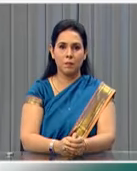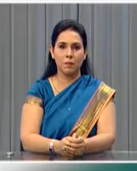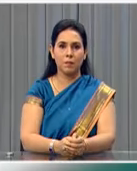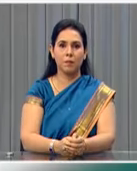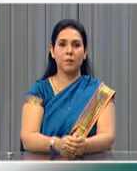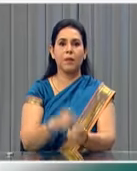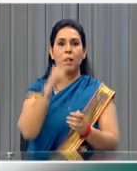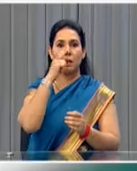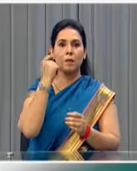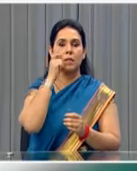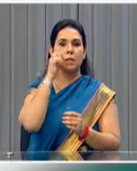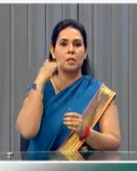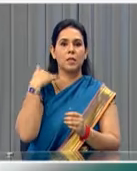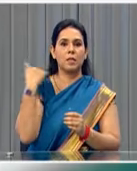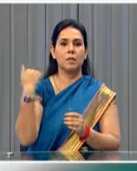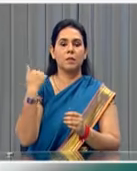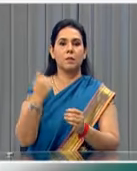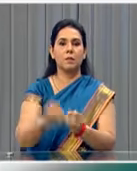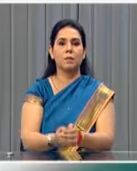भाइयों बहनों,